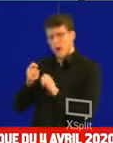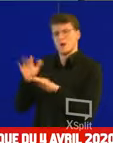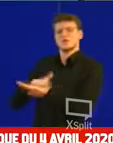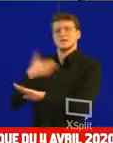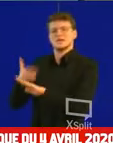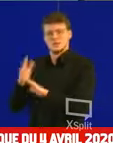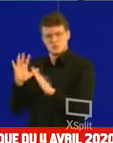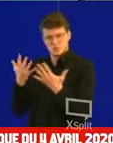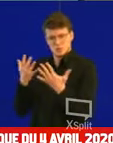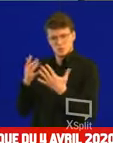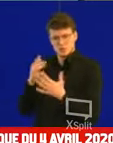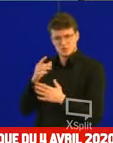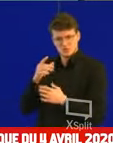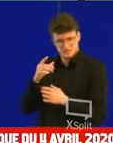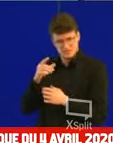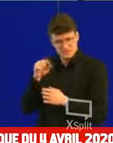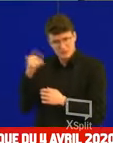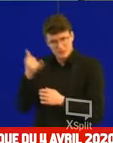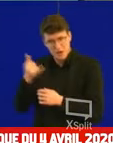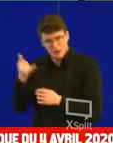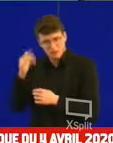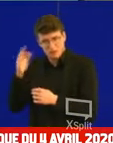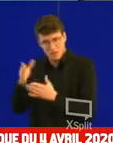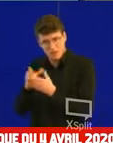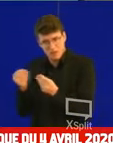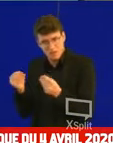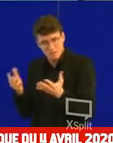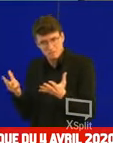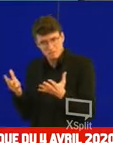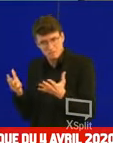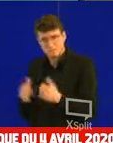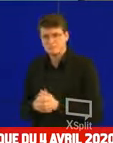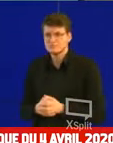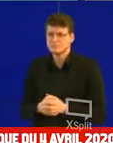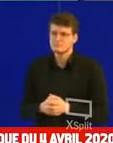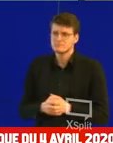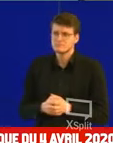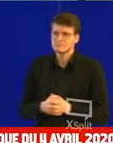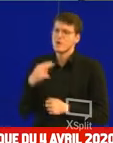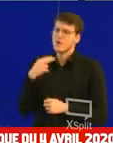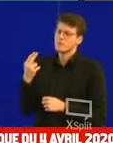en n2 ict au peloton en